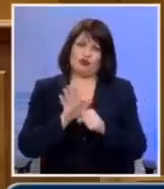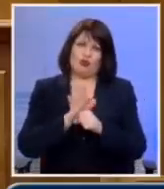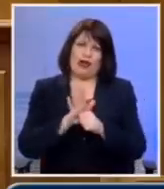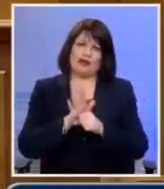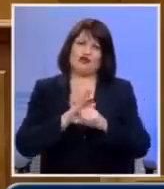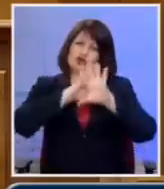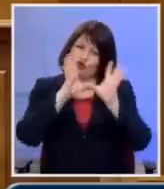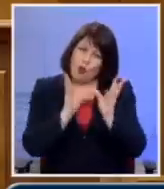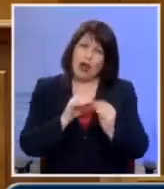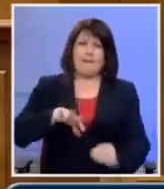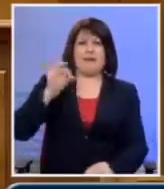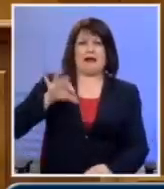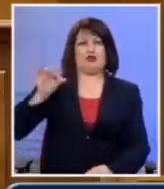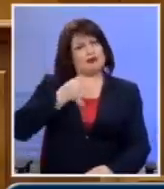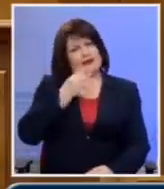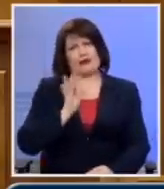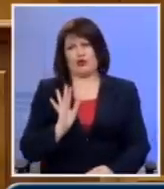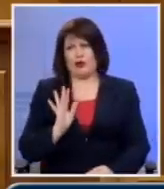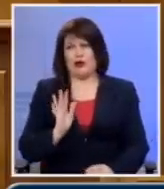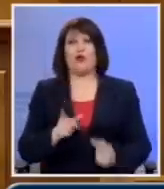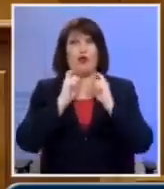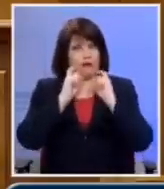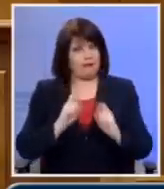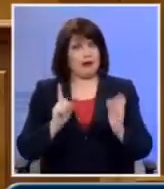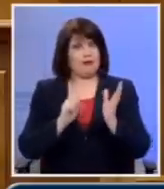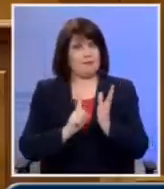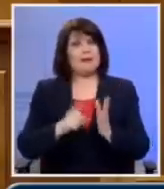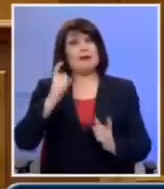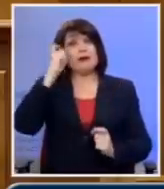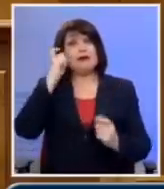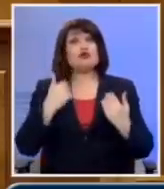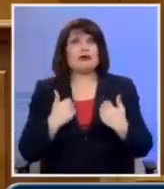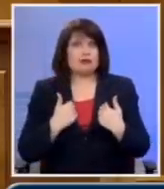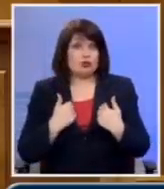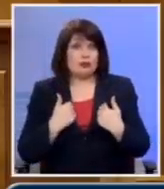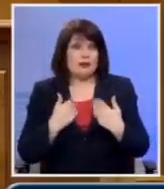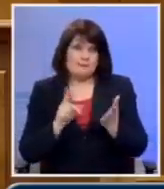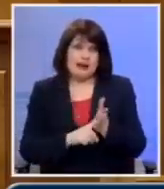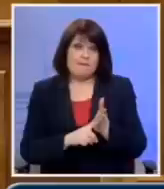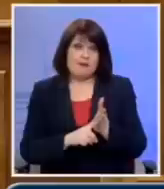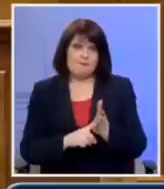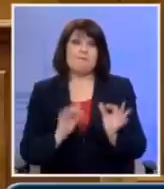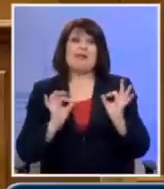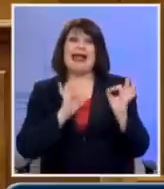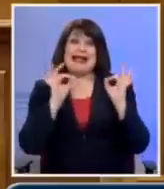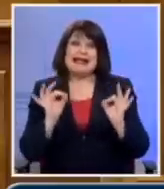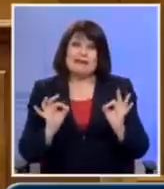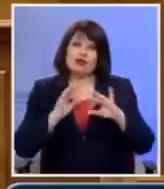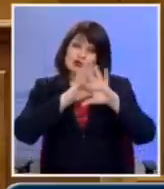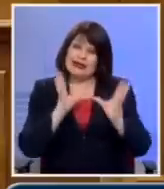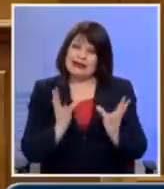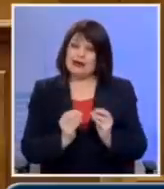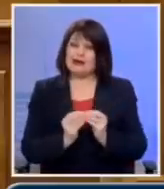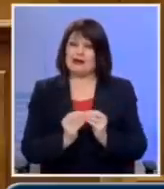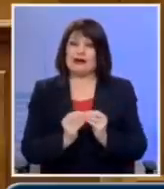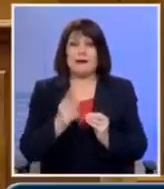σε όλες τις περιπτώσεις. Οφείλουμε ωστόσο να τη λάβουμε υπόψη μας. Και είναι ακριβώς αυτό το γενικευμένο